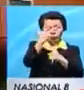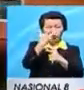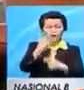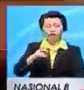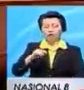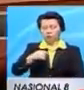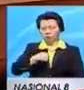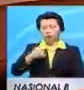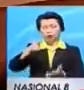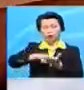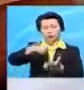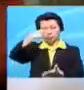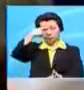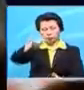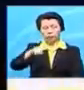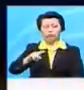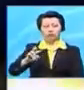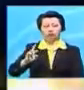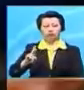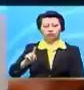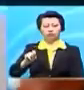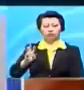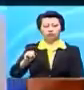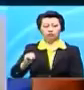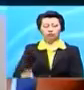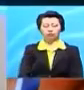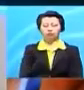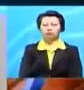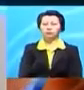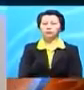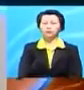Reza melaporkan untuk RTM.